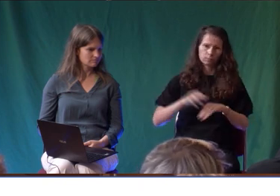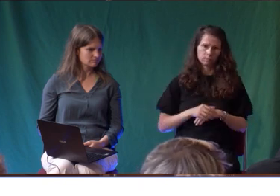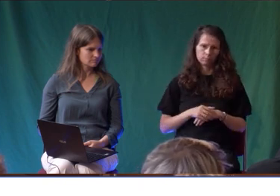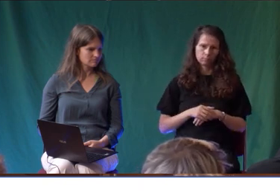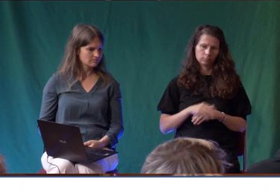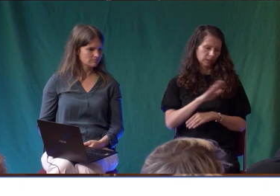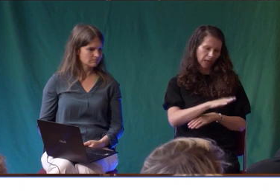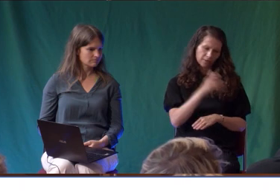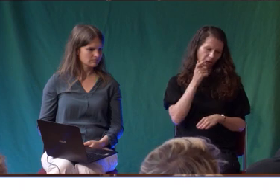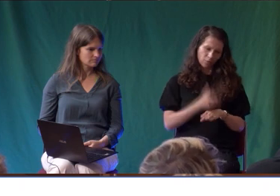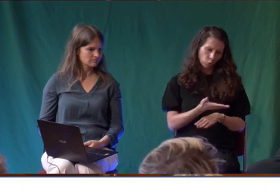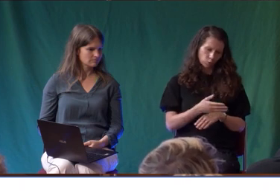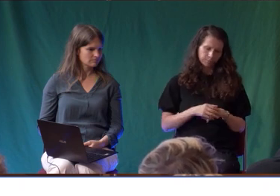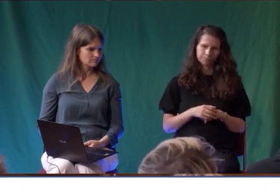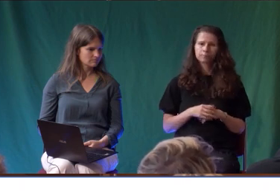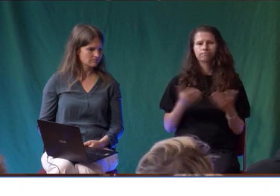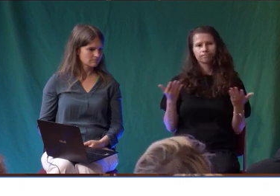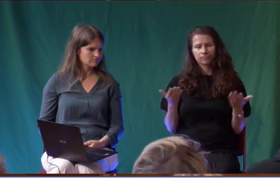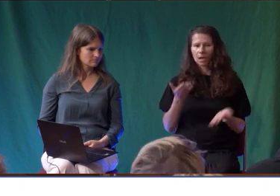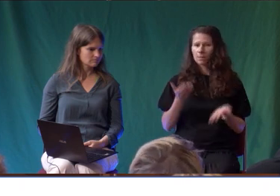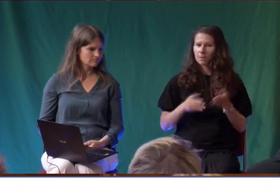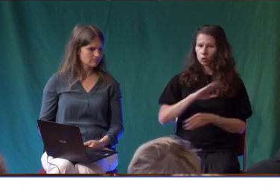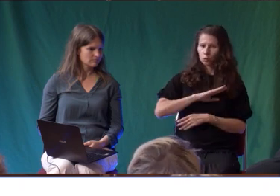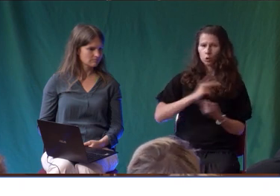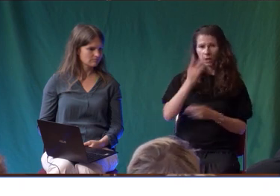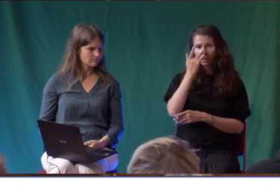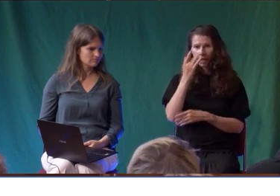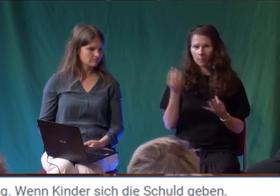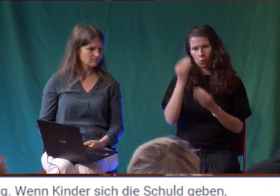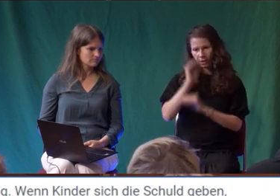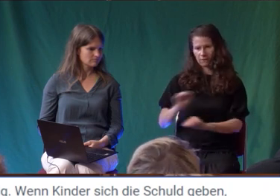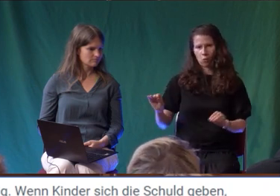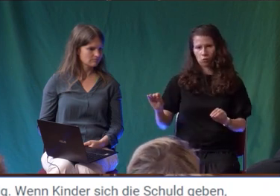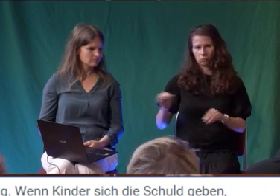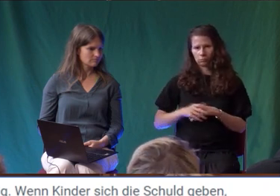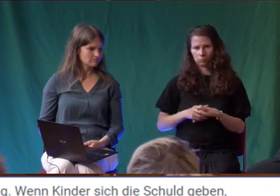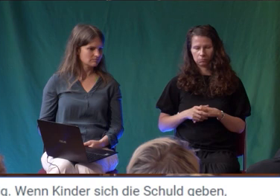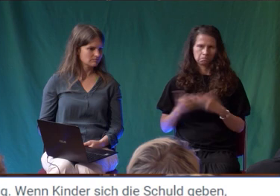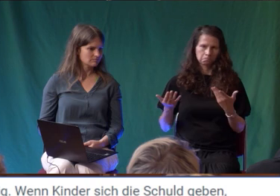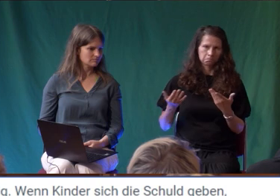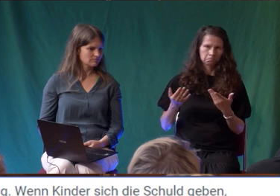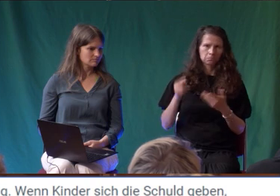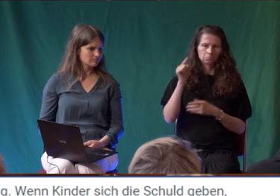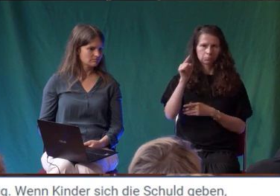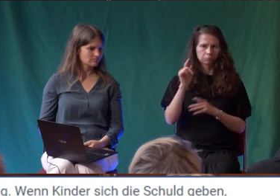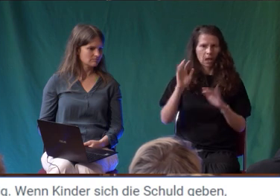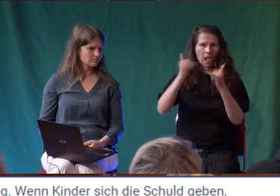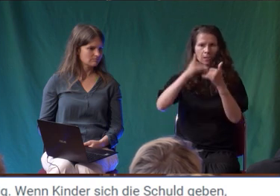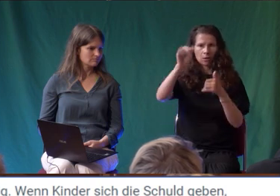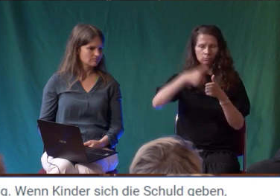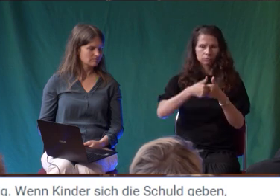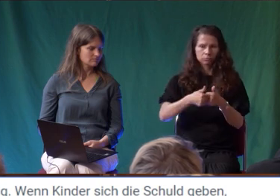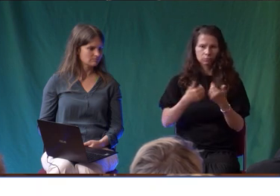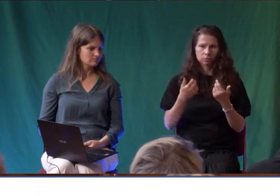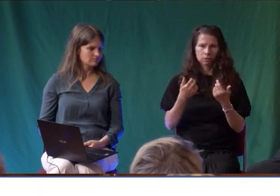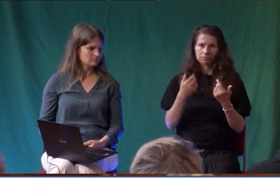genau manchmal braucht die Schule oder die Kita eine Information was sind das eigentlich für Menschen die damit kommen plötzlich und das Kind